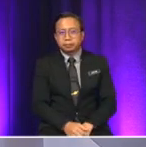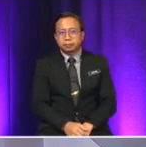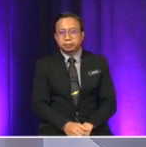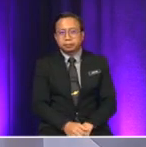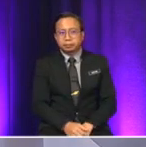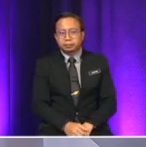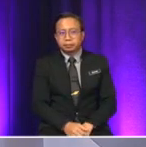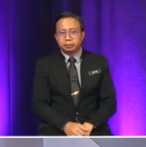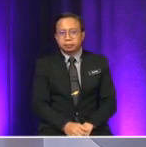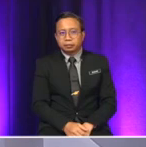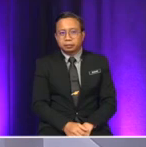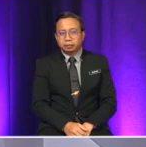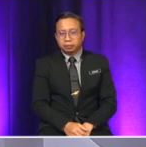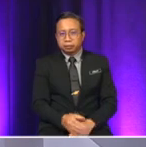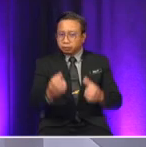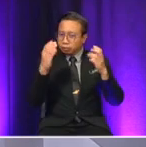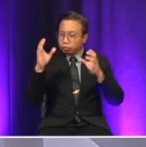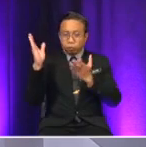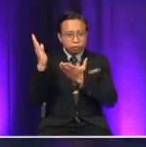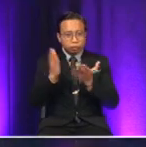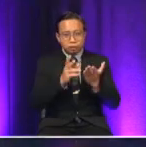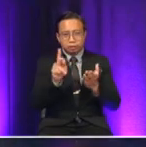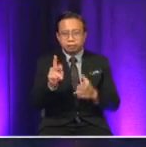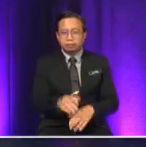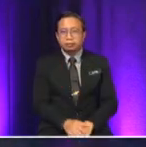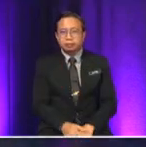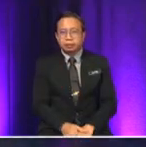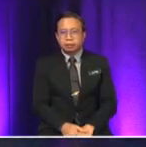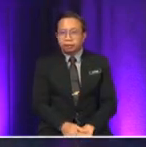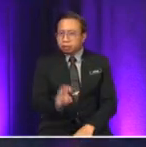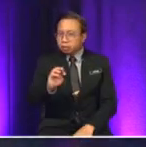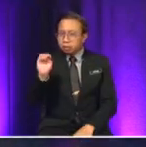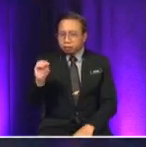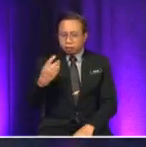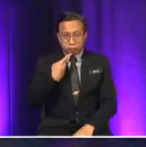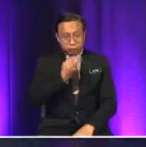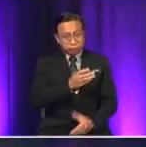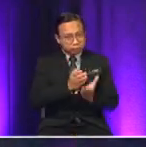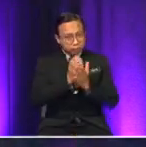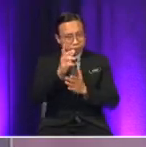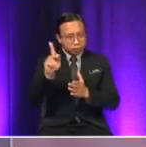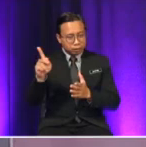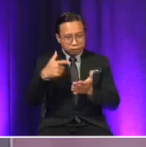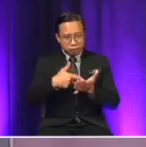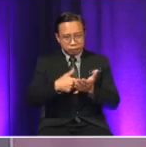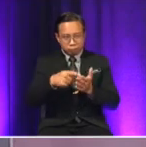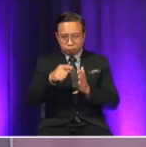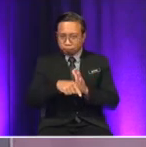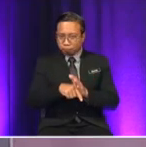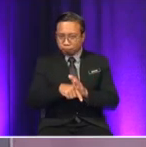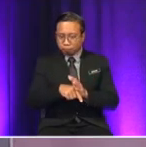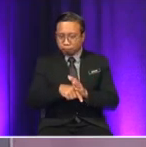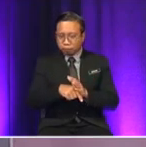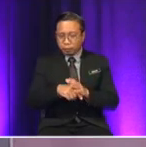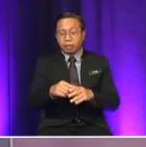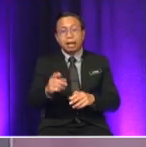Okey, tanpa memakan masa cikgu silakan. Okey baik, murid-murid kita teruskan lagi perjuangan kita pada segmen yang terakhir